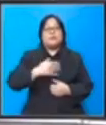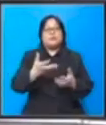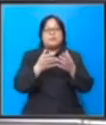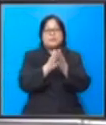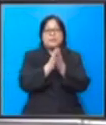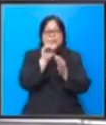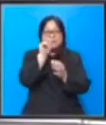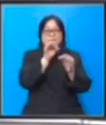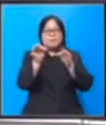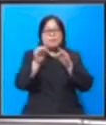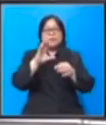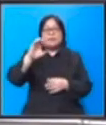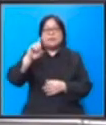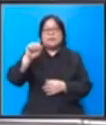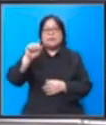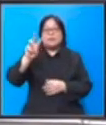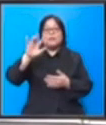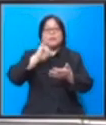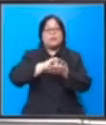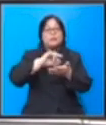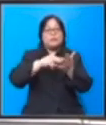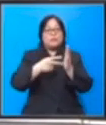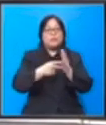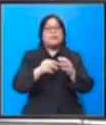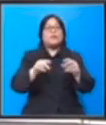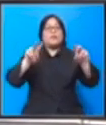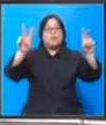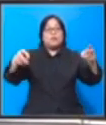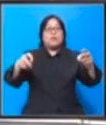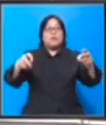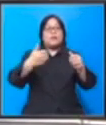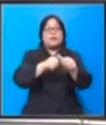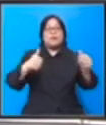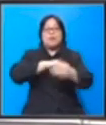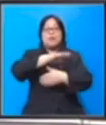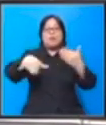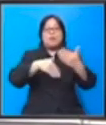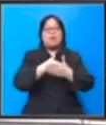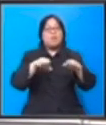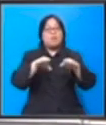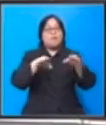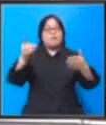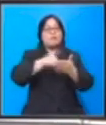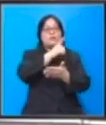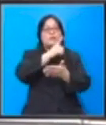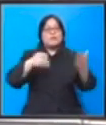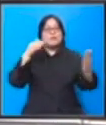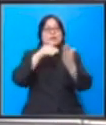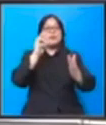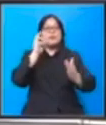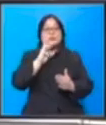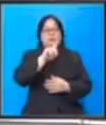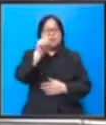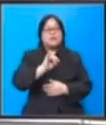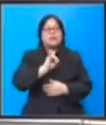sedikit penjelasan. SIDO itu bermakna Convention on the Elimination of All Forms of Discrimination Against Women.